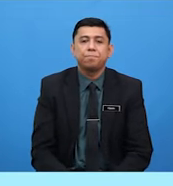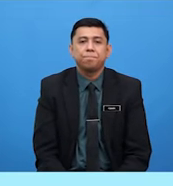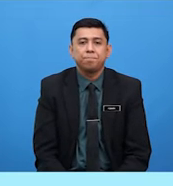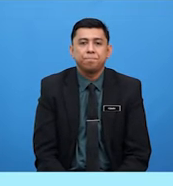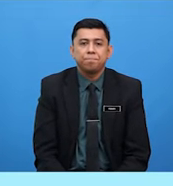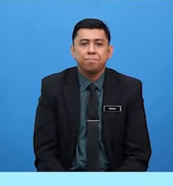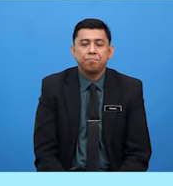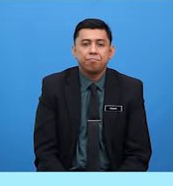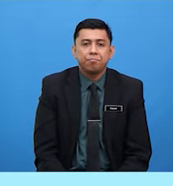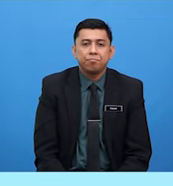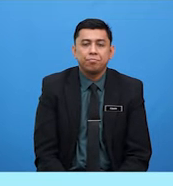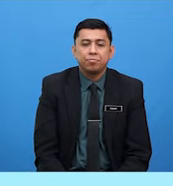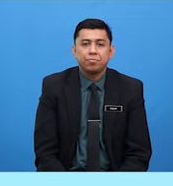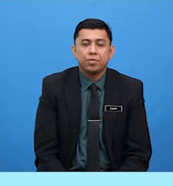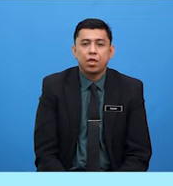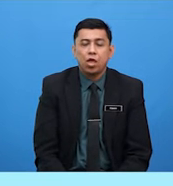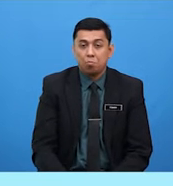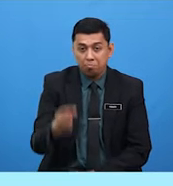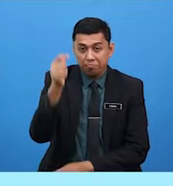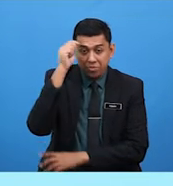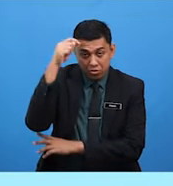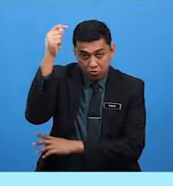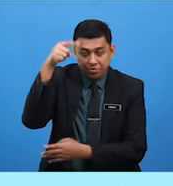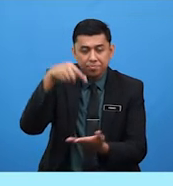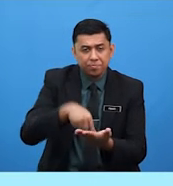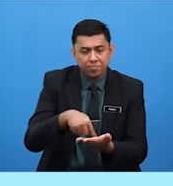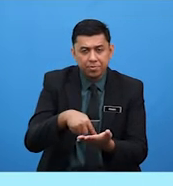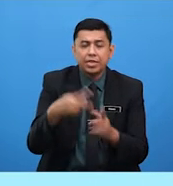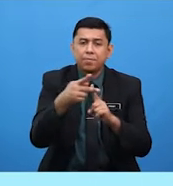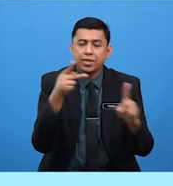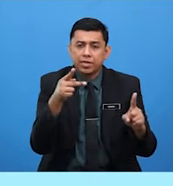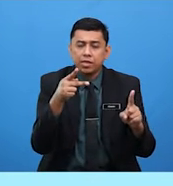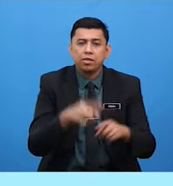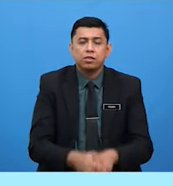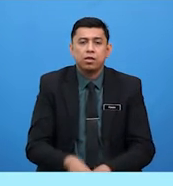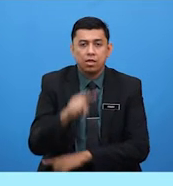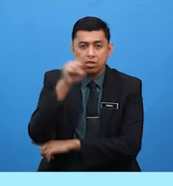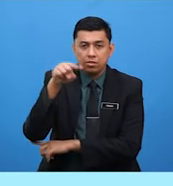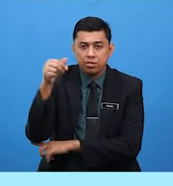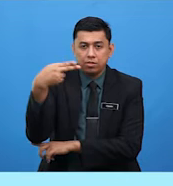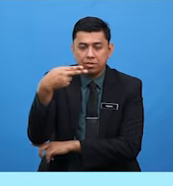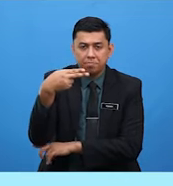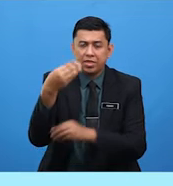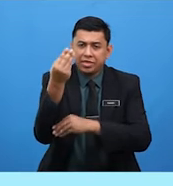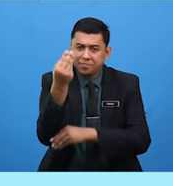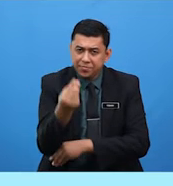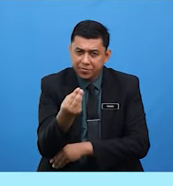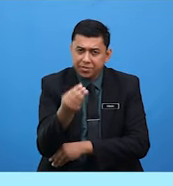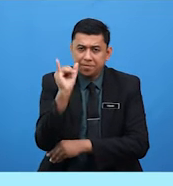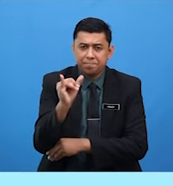jirim. Teori kinetik jirim menyatakan bahawa jirim terdiri daripada zarah-zarah halus yang diskrit